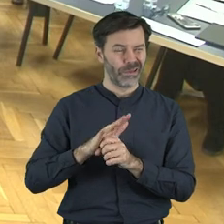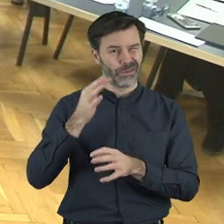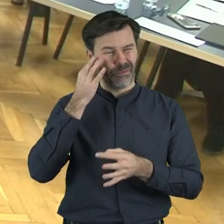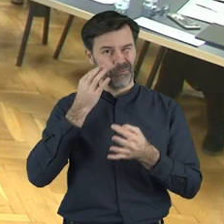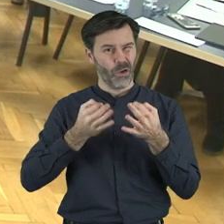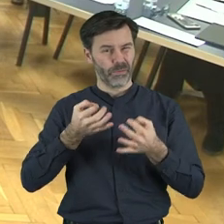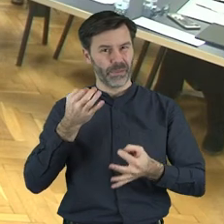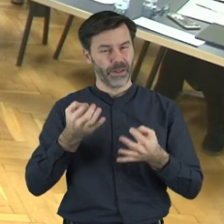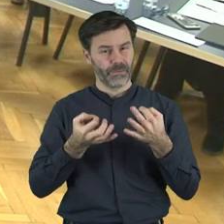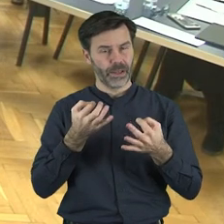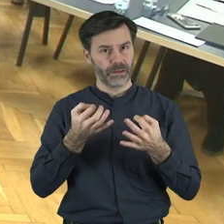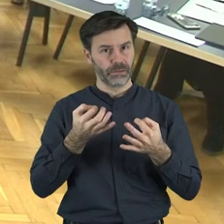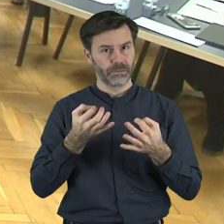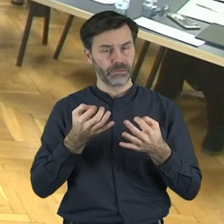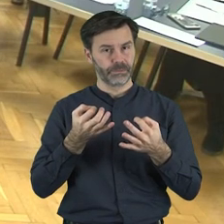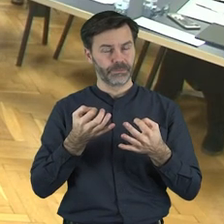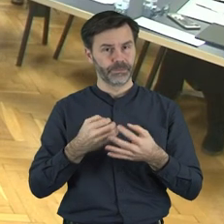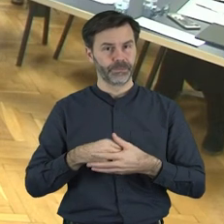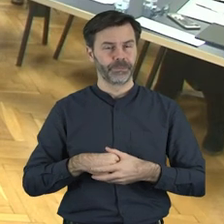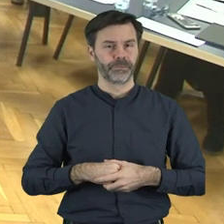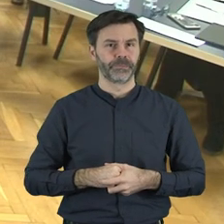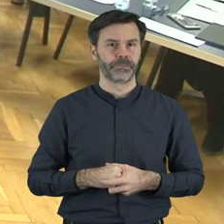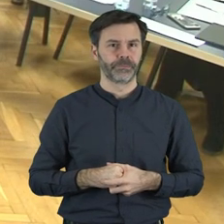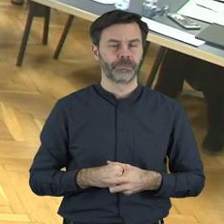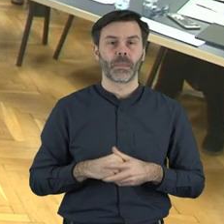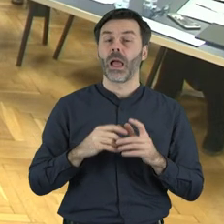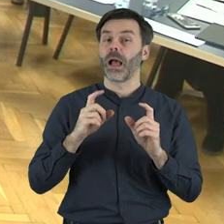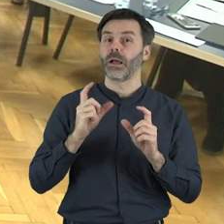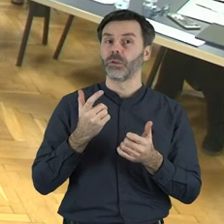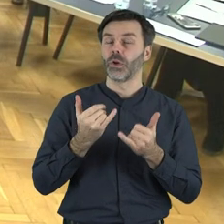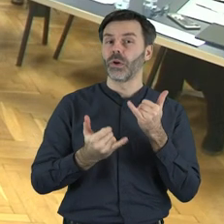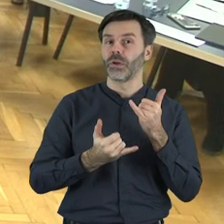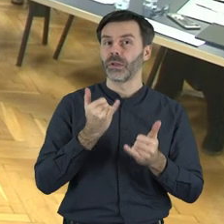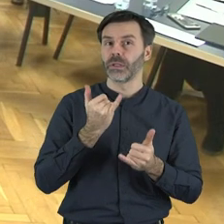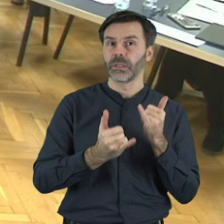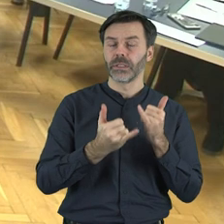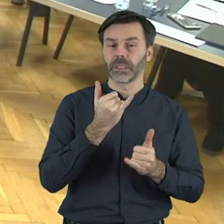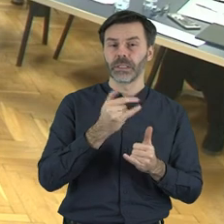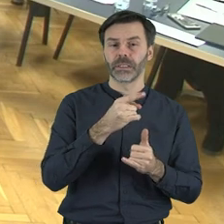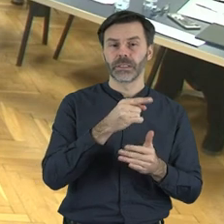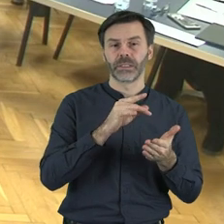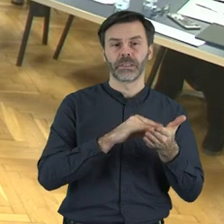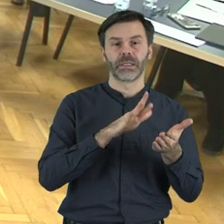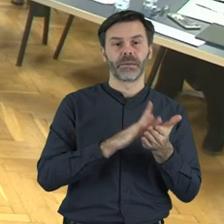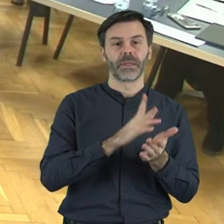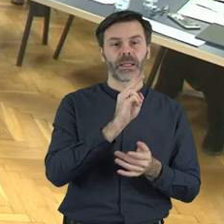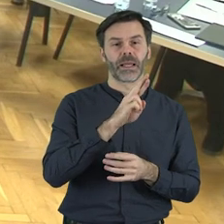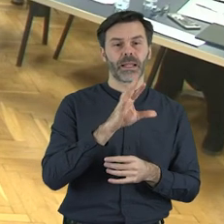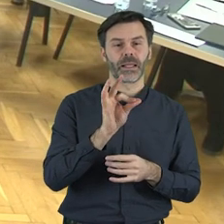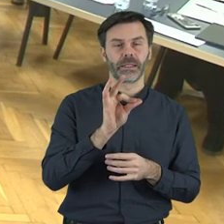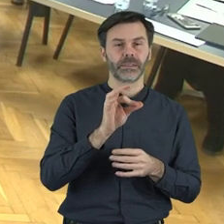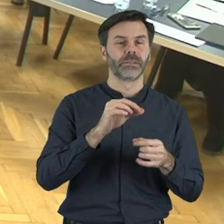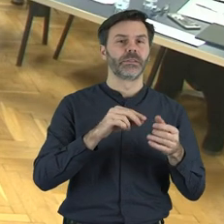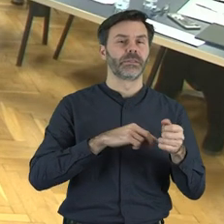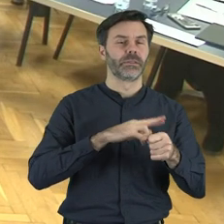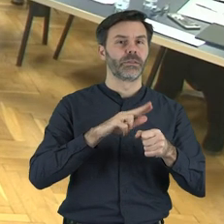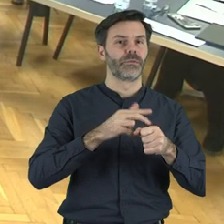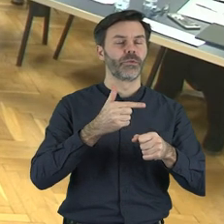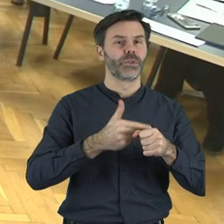Cóż, a co w przypadku LGD Obszar Zielonej Energii? Wpis do KRS 24 czerwca, Partnerstwo Trzech